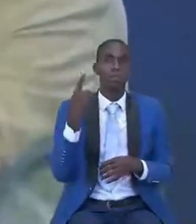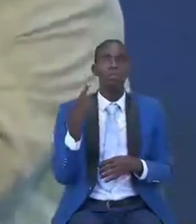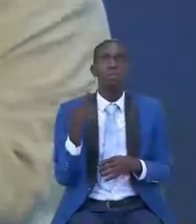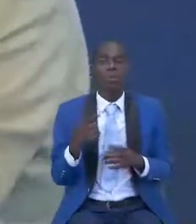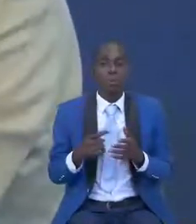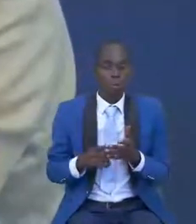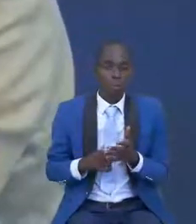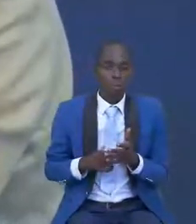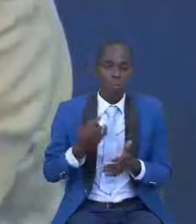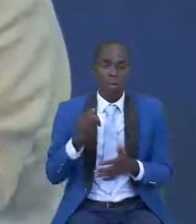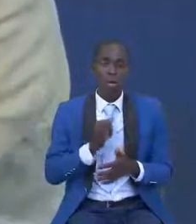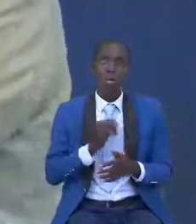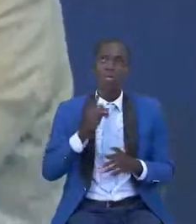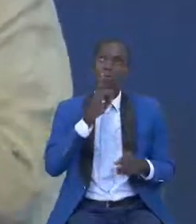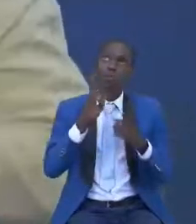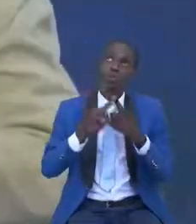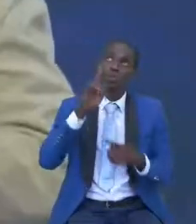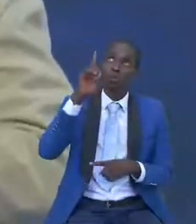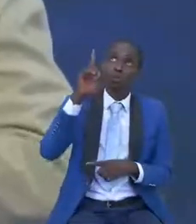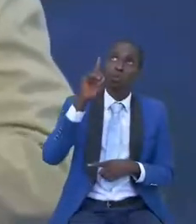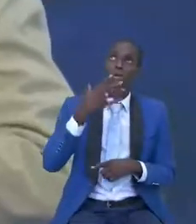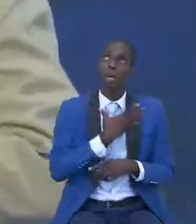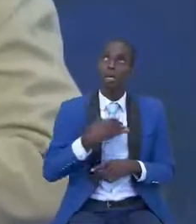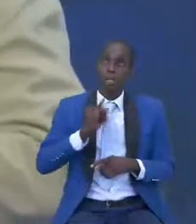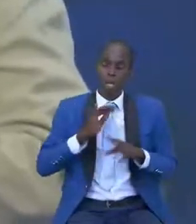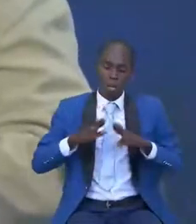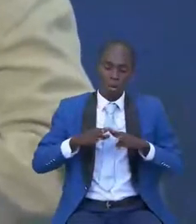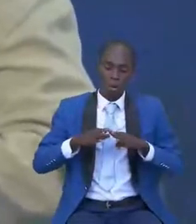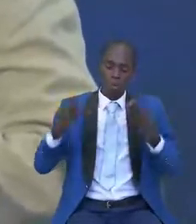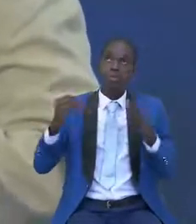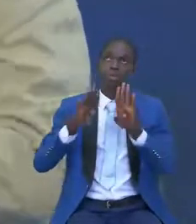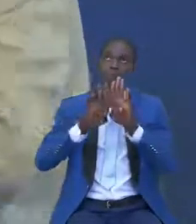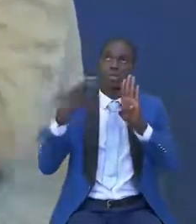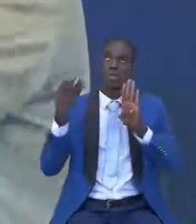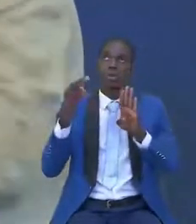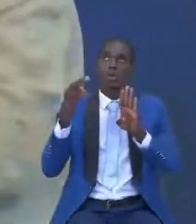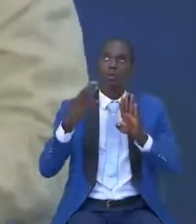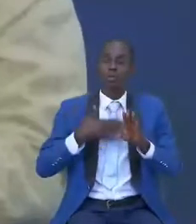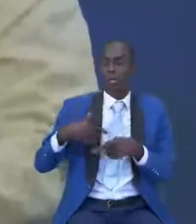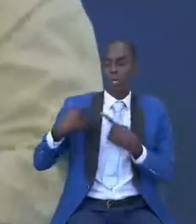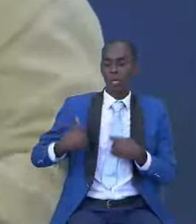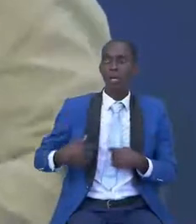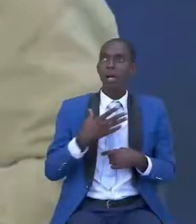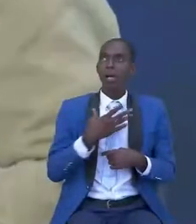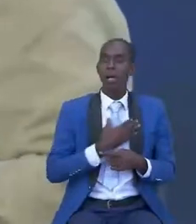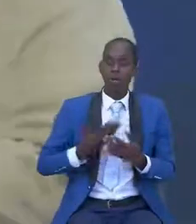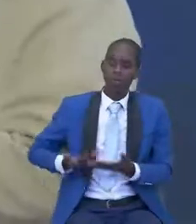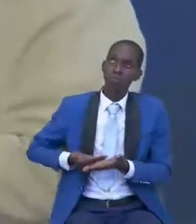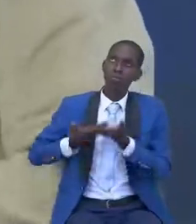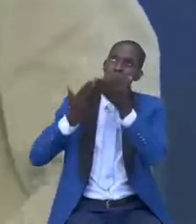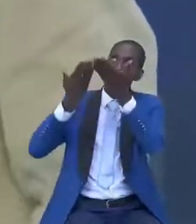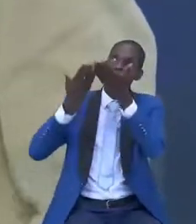je comprends. Dès que je dis oui Seigneur, et je t'ouvre la porte de mon